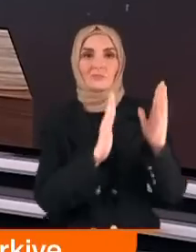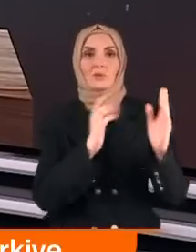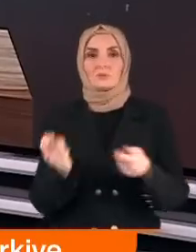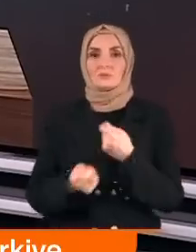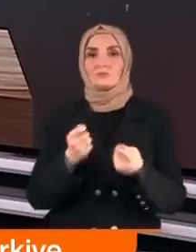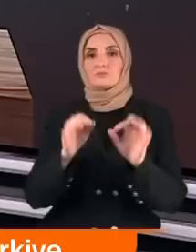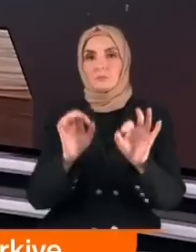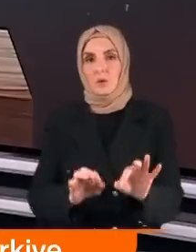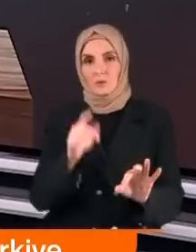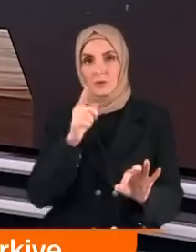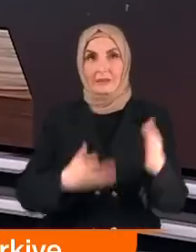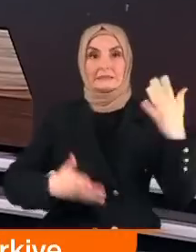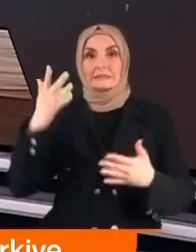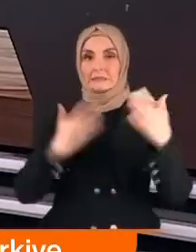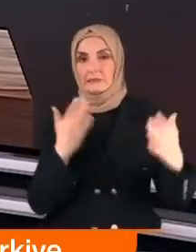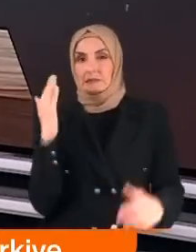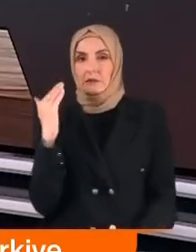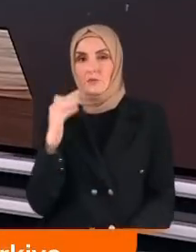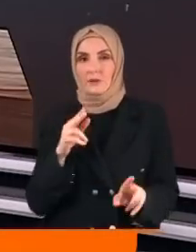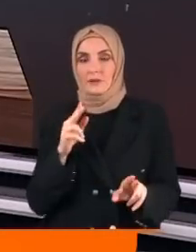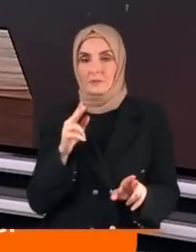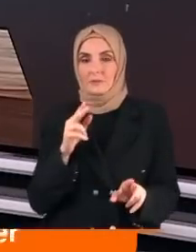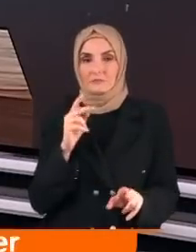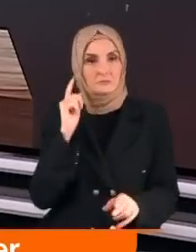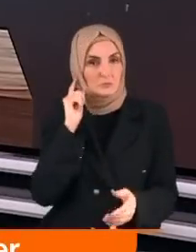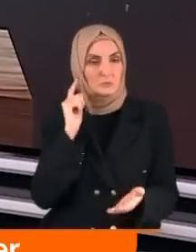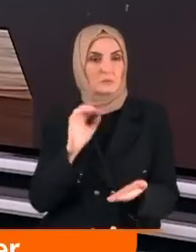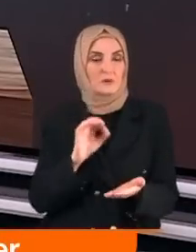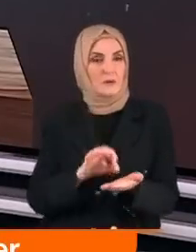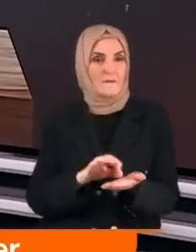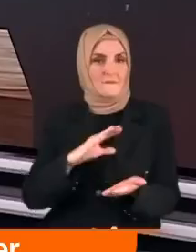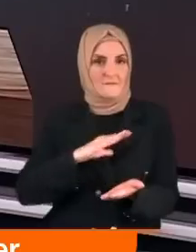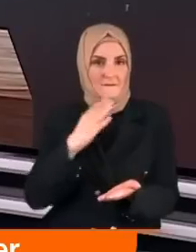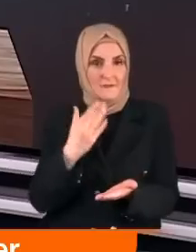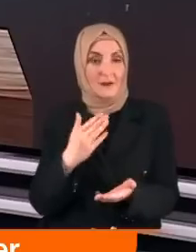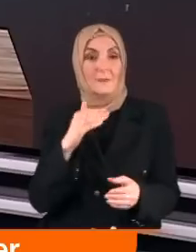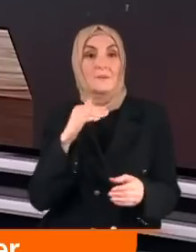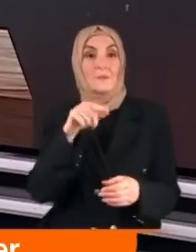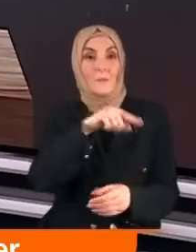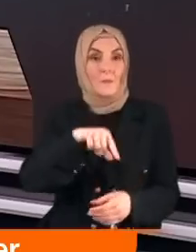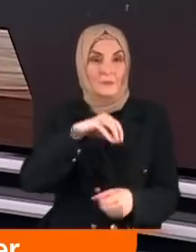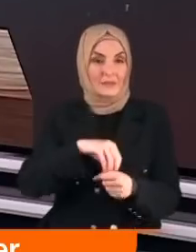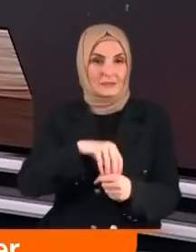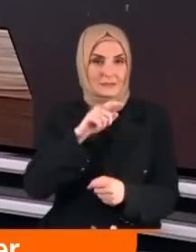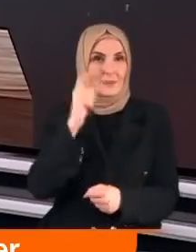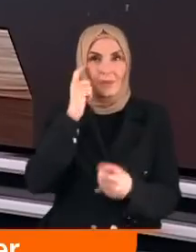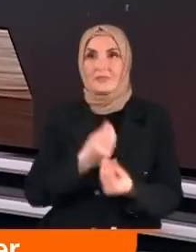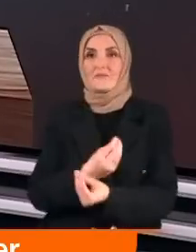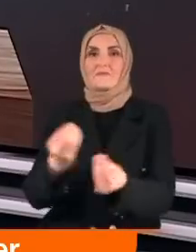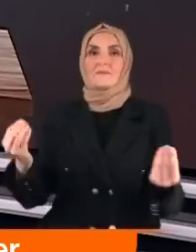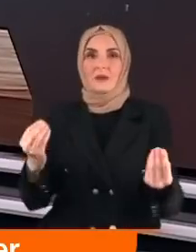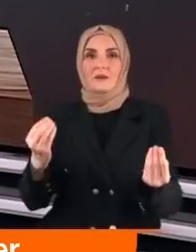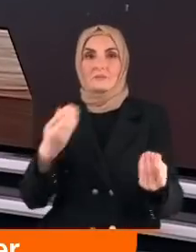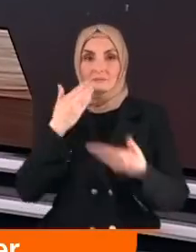kaldırmaya hazırlandıkları yönünde. Partili grubun deklarasyon hazırlığında oldukları konuşuluyor. CHP'lilerin kaset kumpası yüzünden